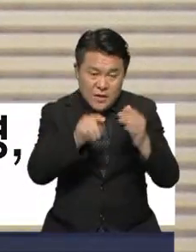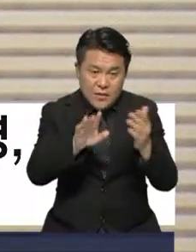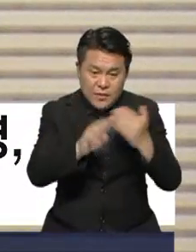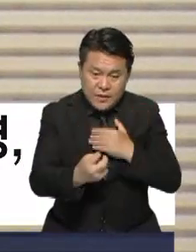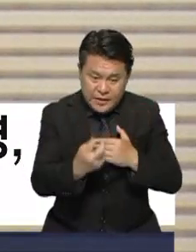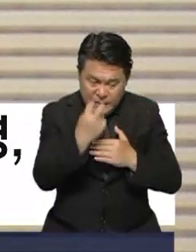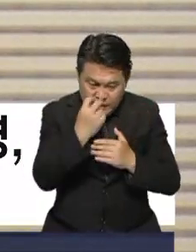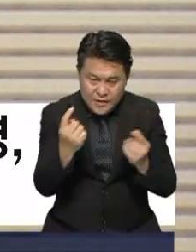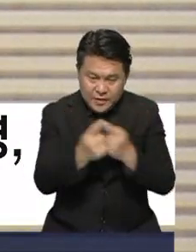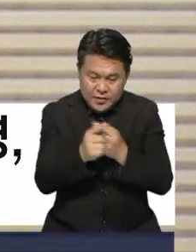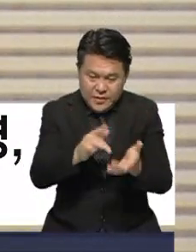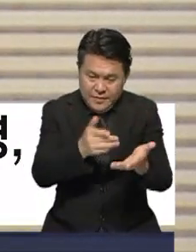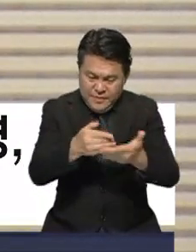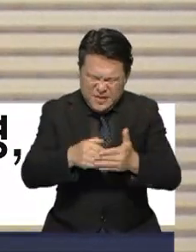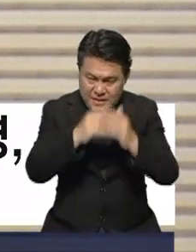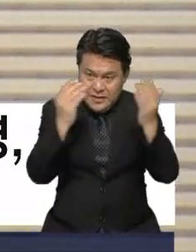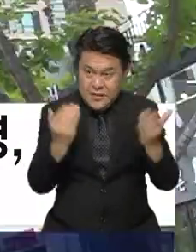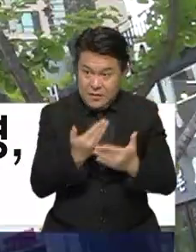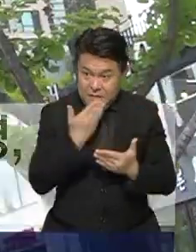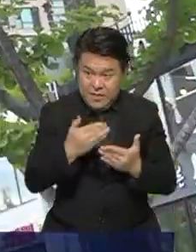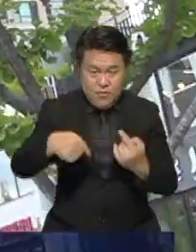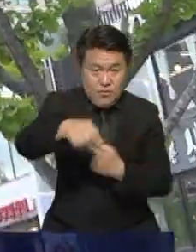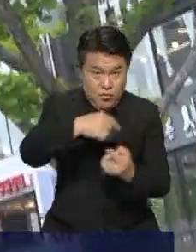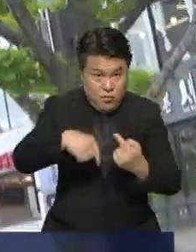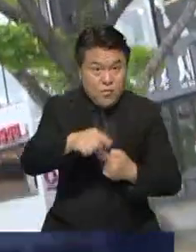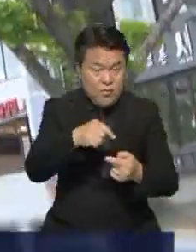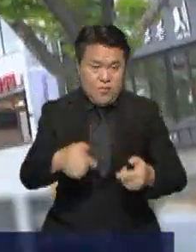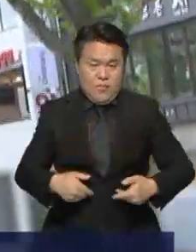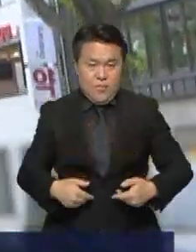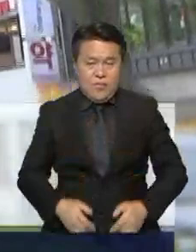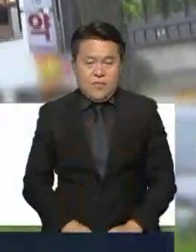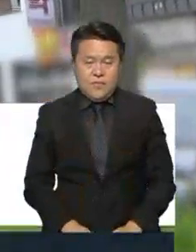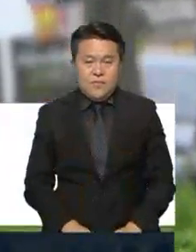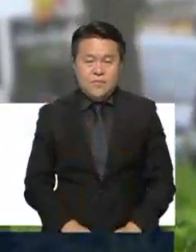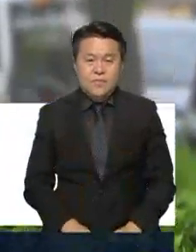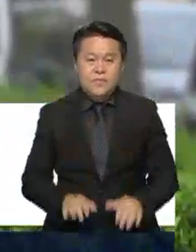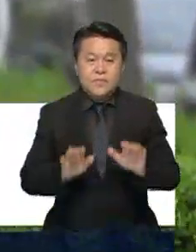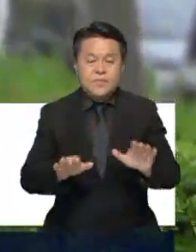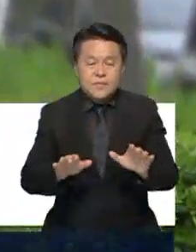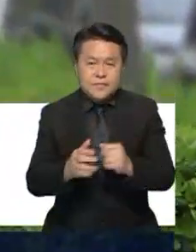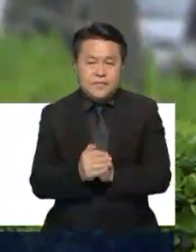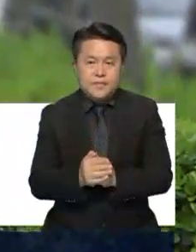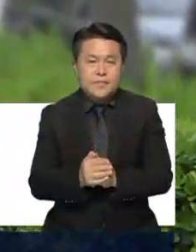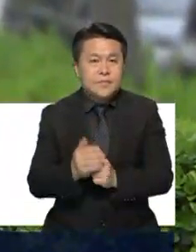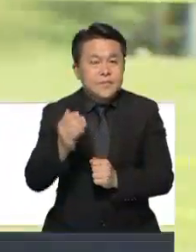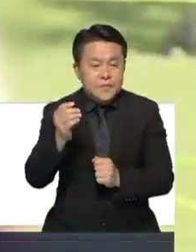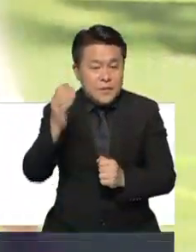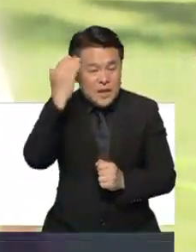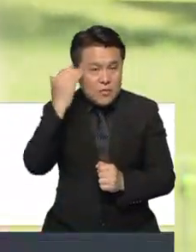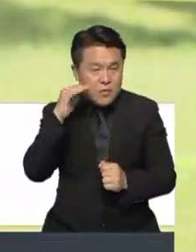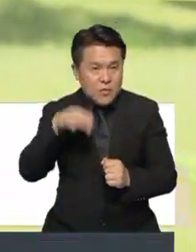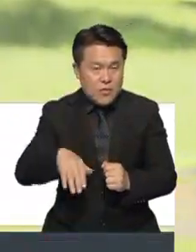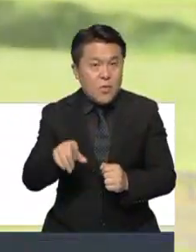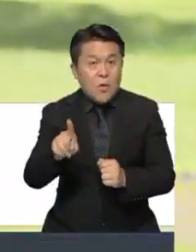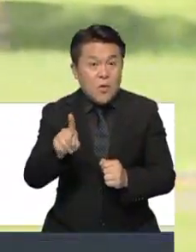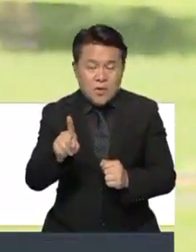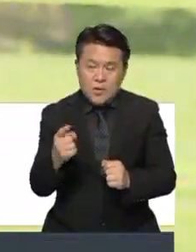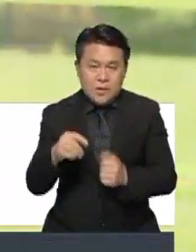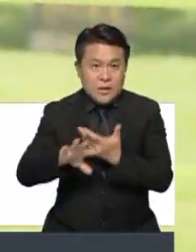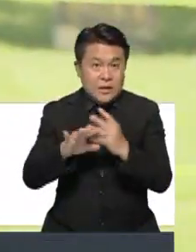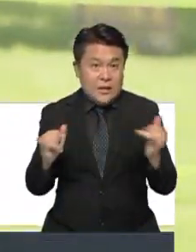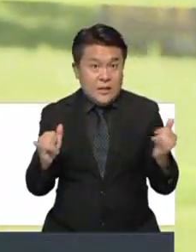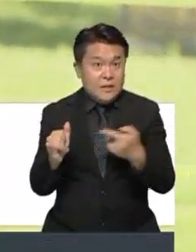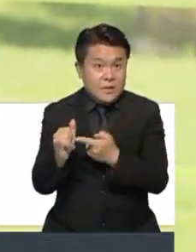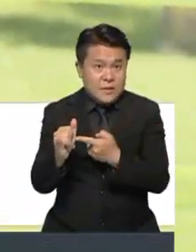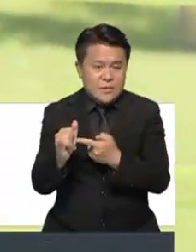통해 의료 공백 없이 추석 연휴에 국내에 머무는 외국인을 대상으로 특별 방역 대책도